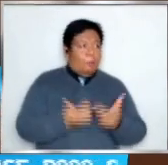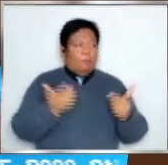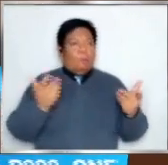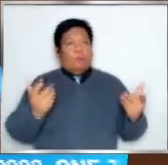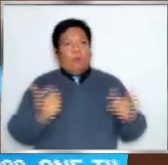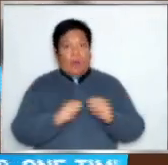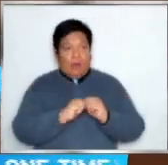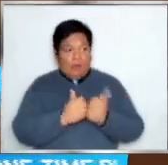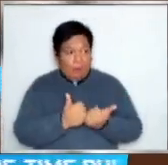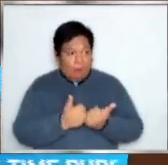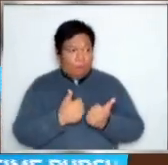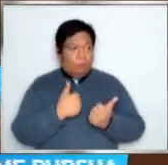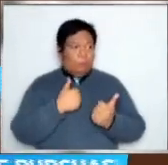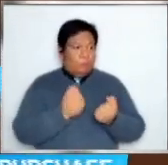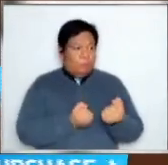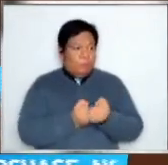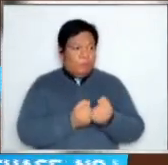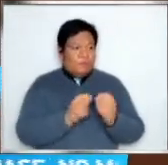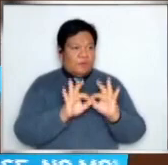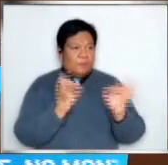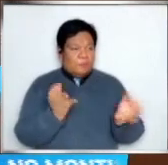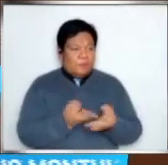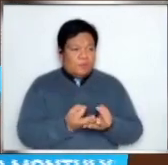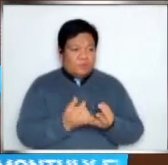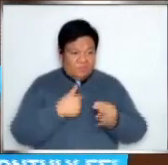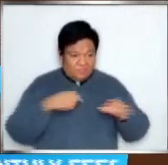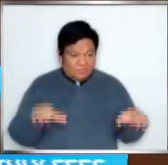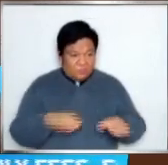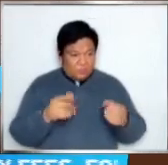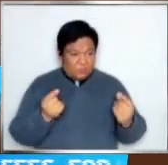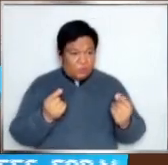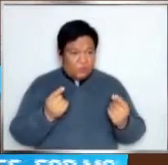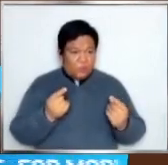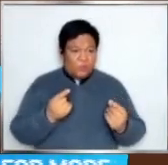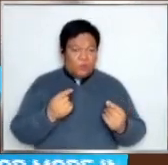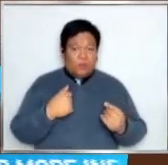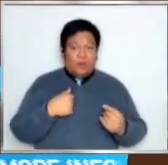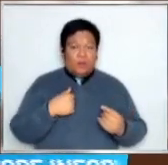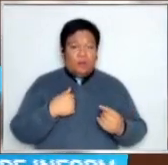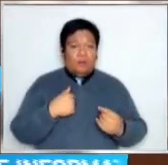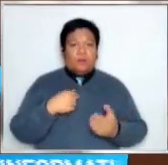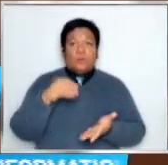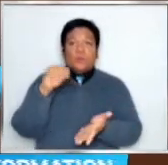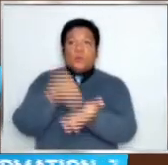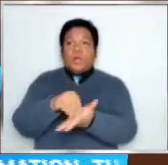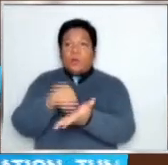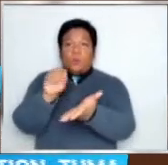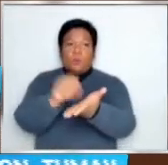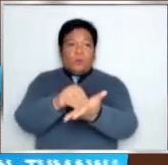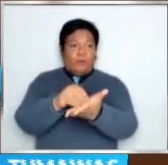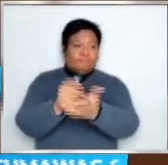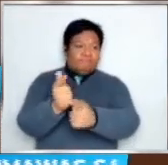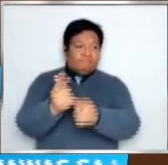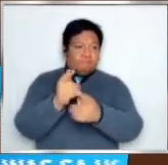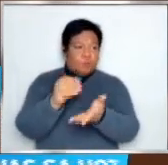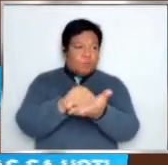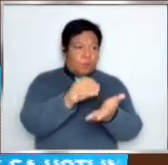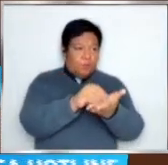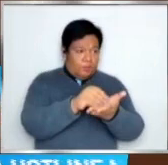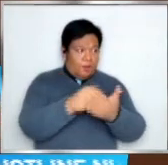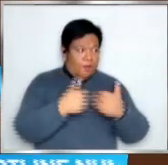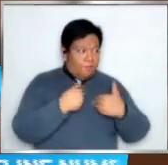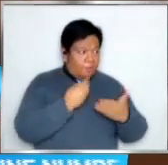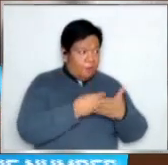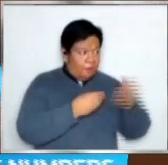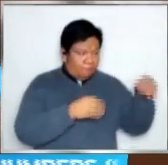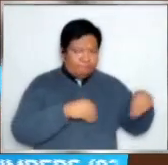igapang. Yung ginagawa ko na nga lang dito, nangungutang ako kabilaan. Pero pag nagkakameron man ako ng pera, binabayaran